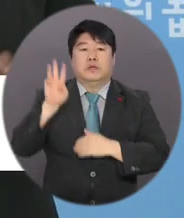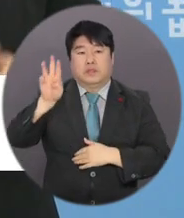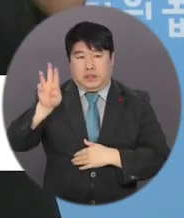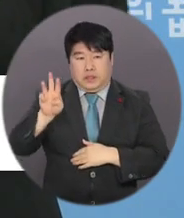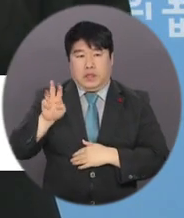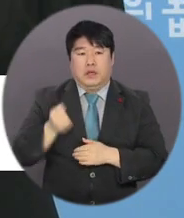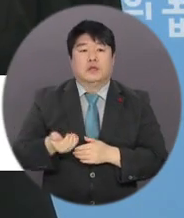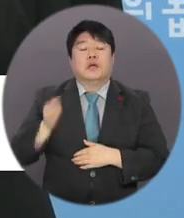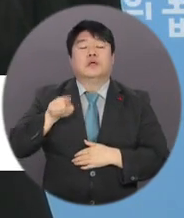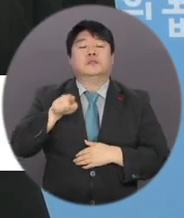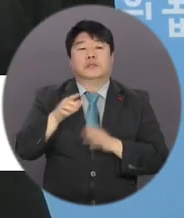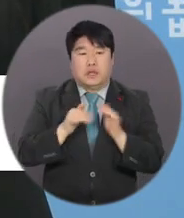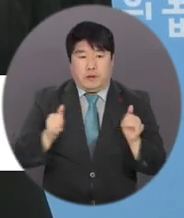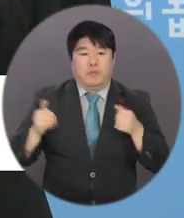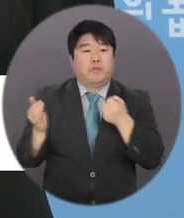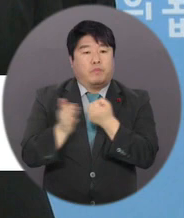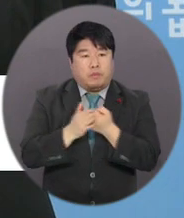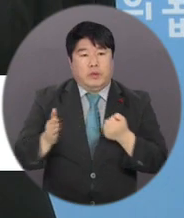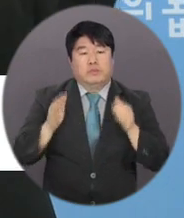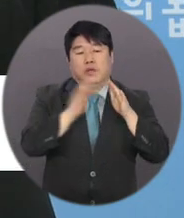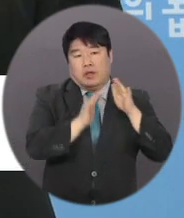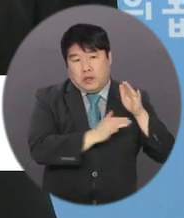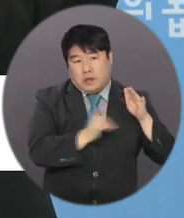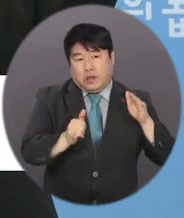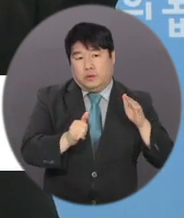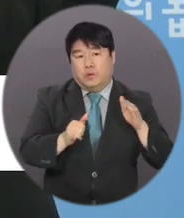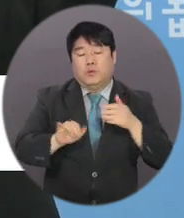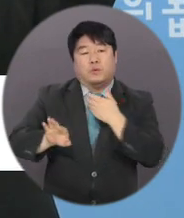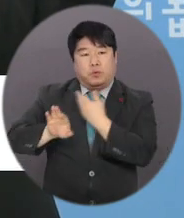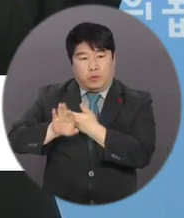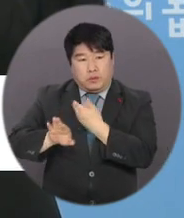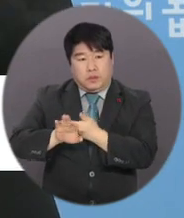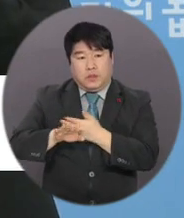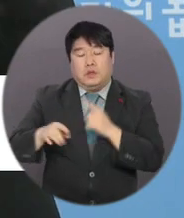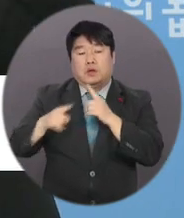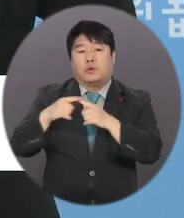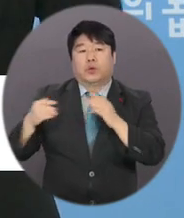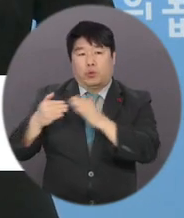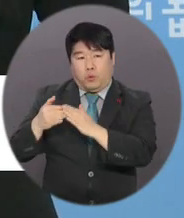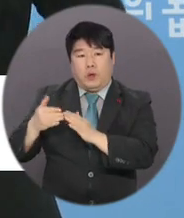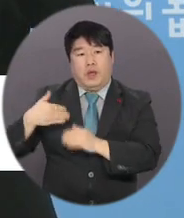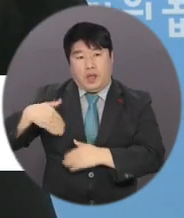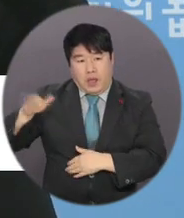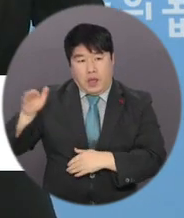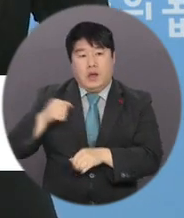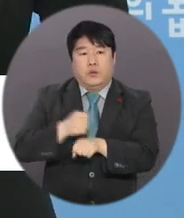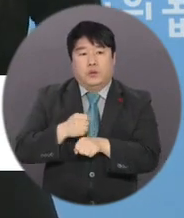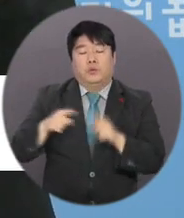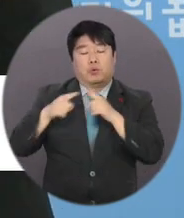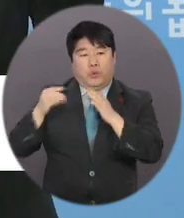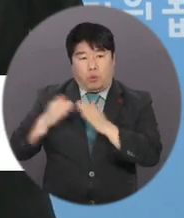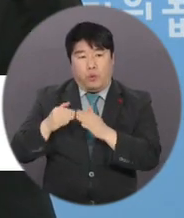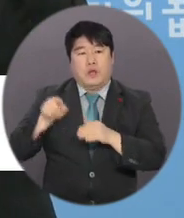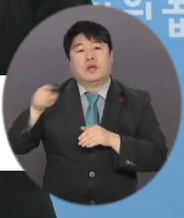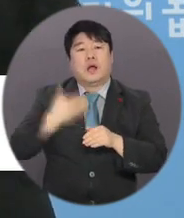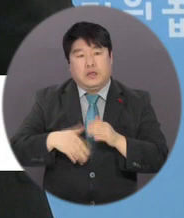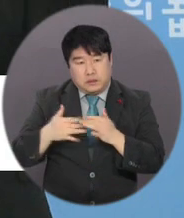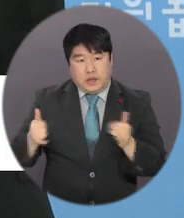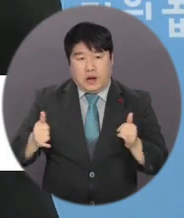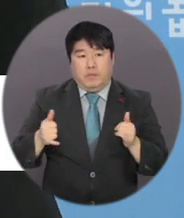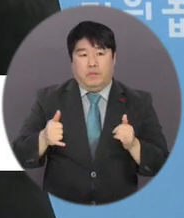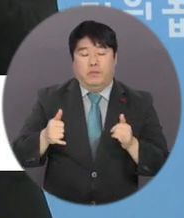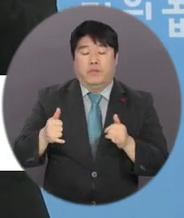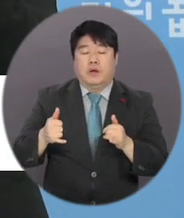3명입니다. 그 사람으로 인해서 가족, 그 다음에 다른 그 교회를 또 감으로 인해서 교회, 또 그 지인들,